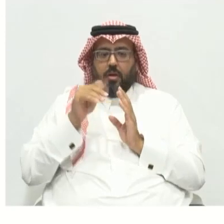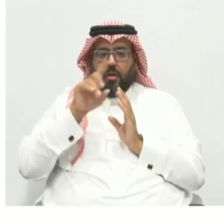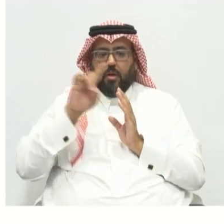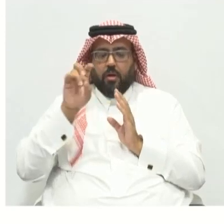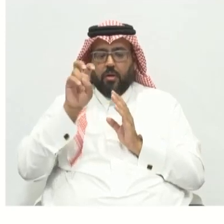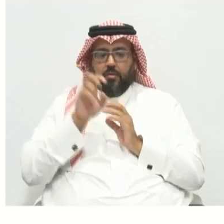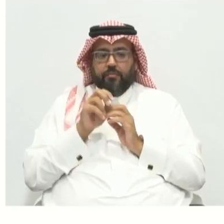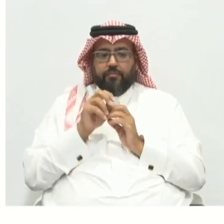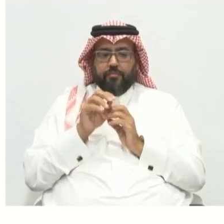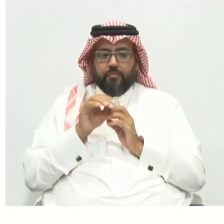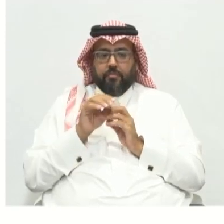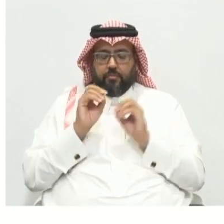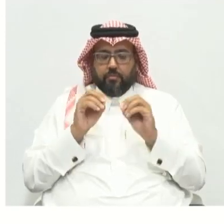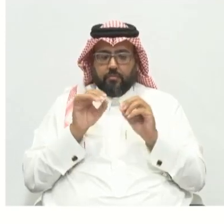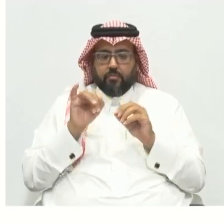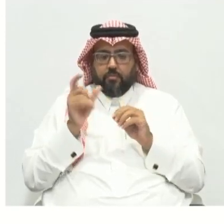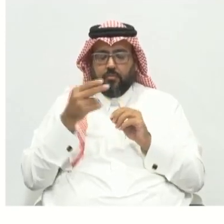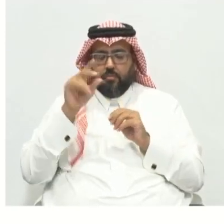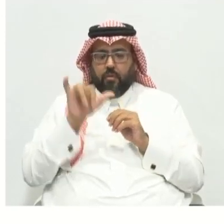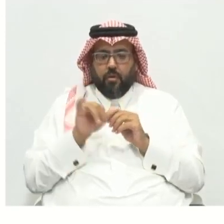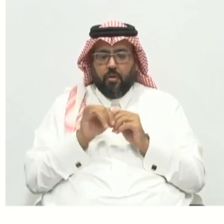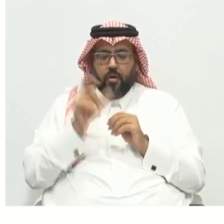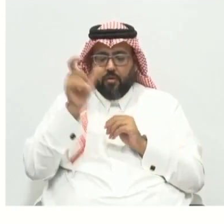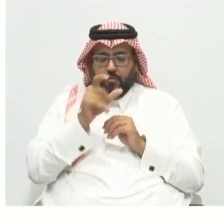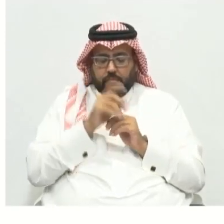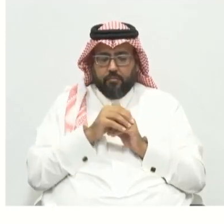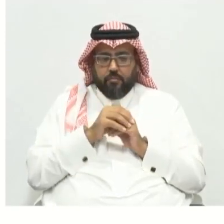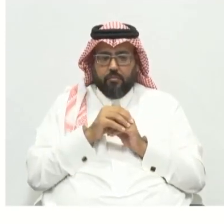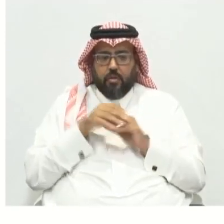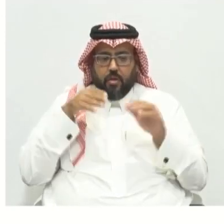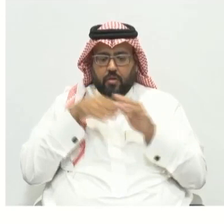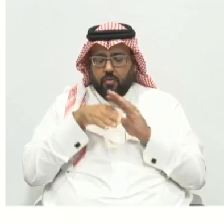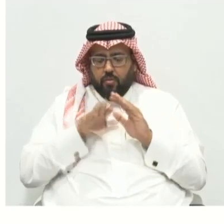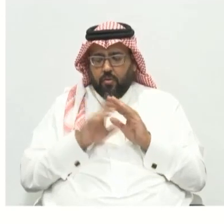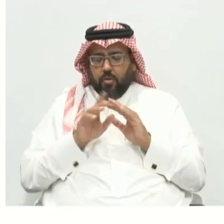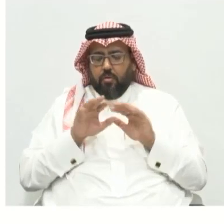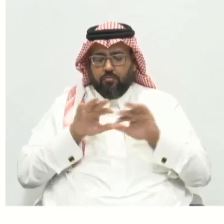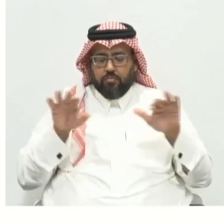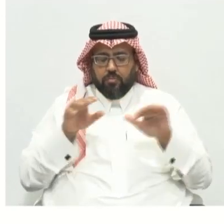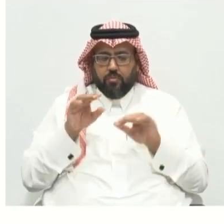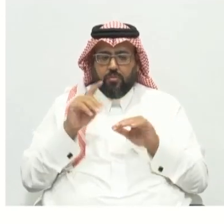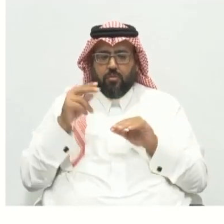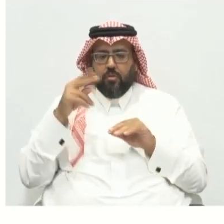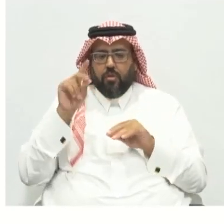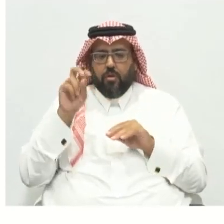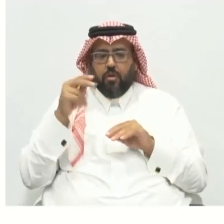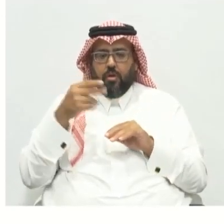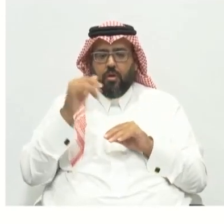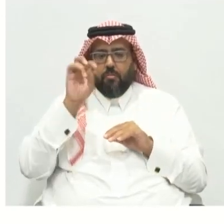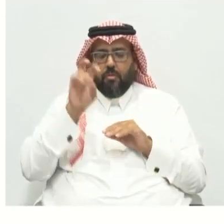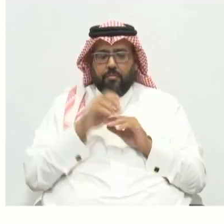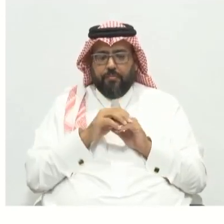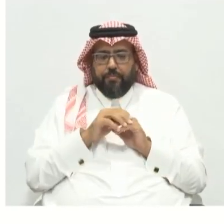ماذا معنوي ويفرض الفرد على نفسه دون تدخل السلطه العامه هذه في جانب